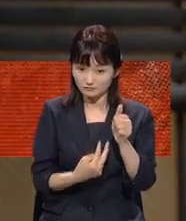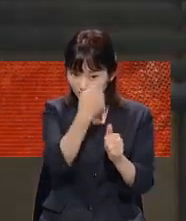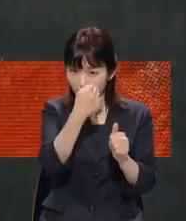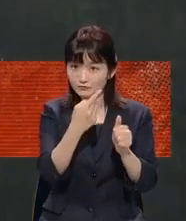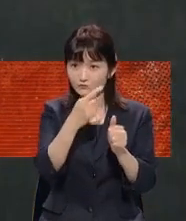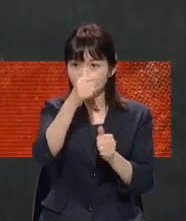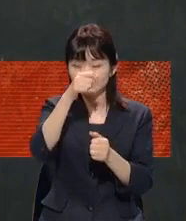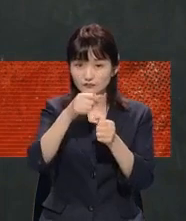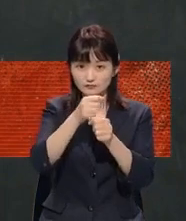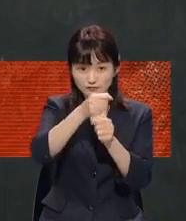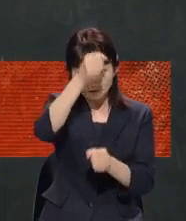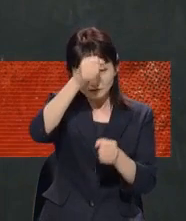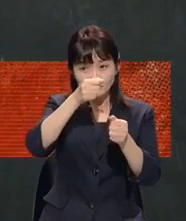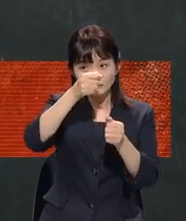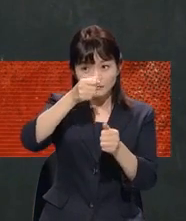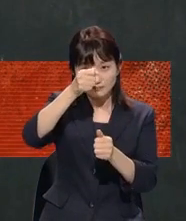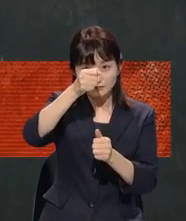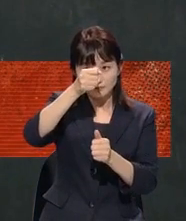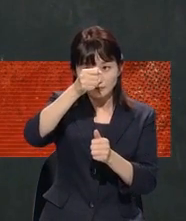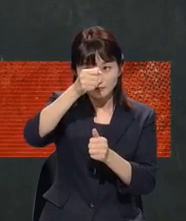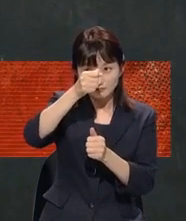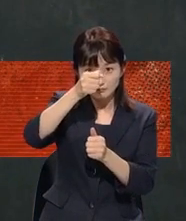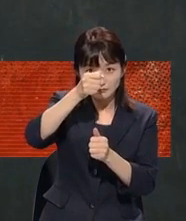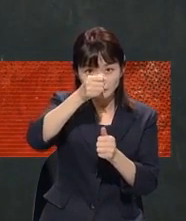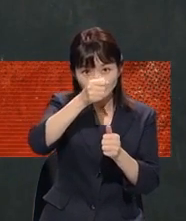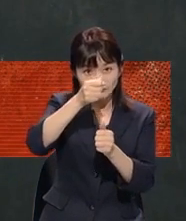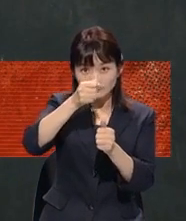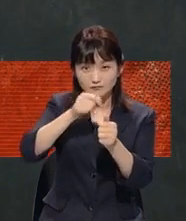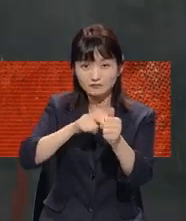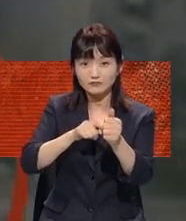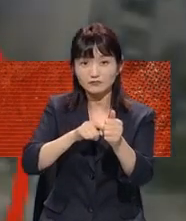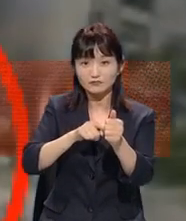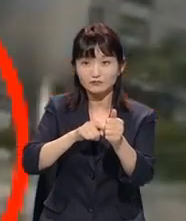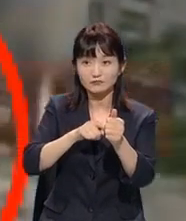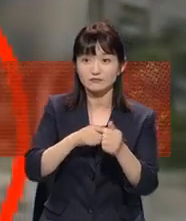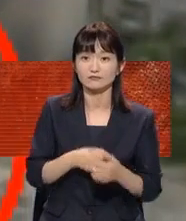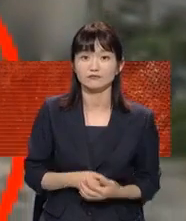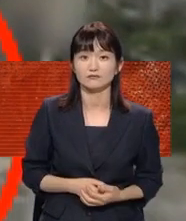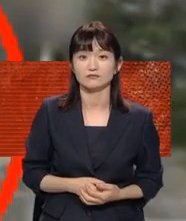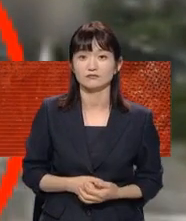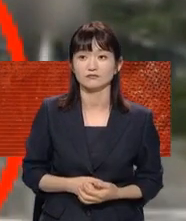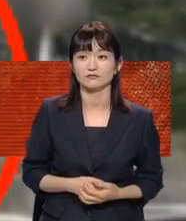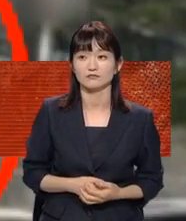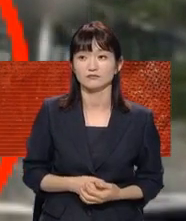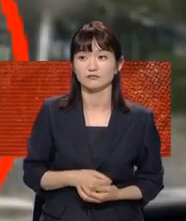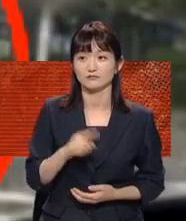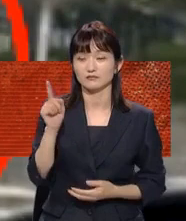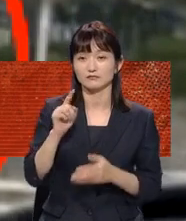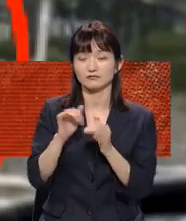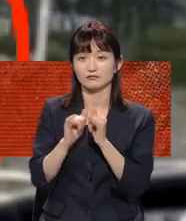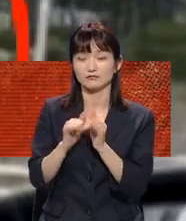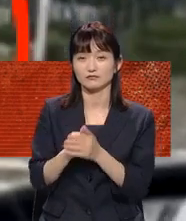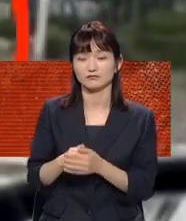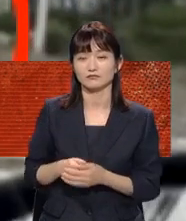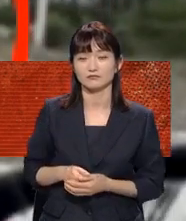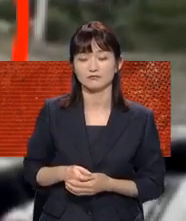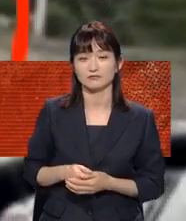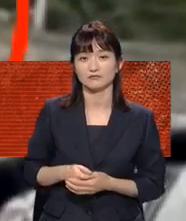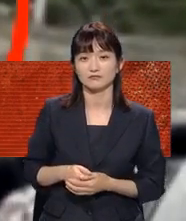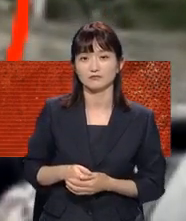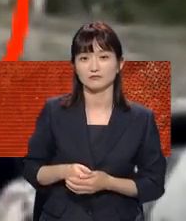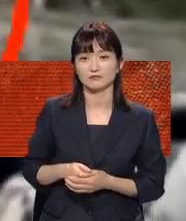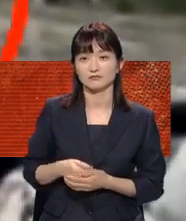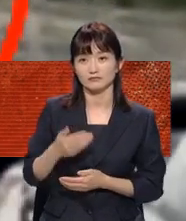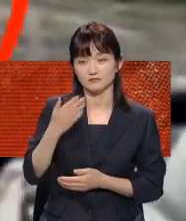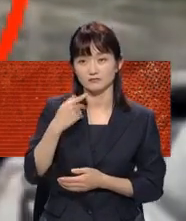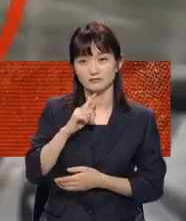우산도 잘 안 쓰는데 우산은 또 썼네요. 그러니까. 비는 또 맞기 싫었나 봅니다. 그러니까 어떤 분이 이제 음식을 찾으러 가다 갑자기 저 광경을 목격을 하게 된